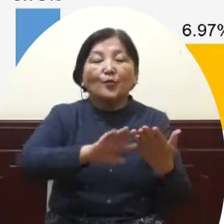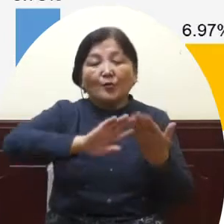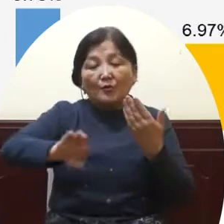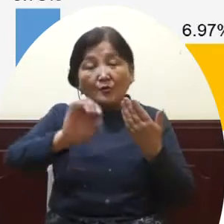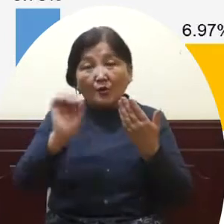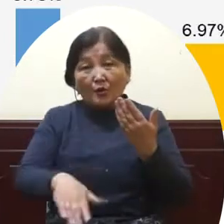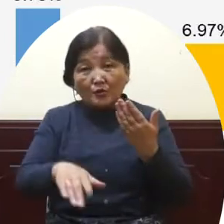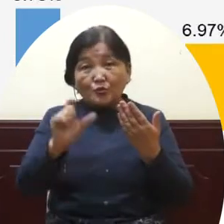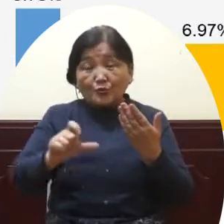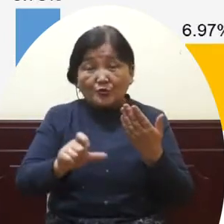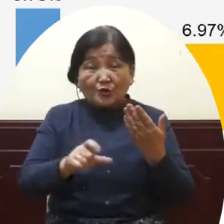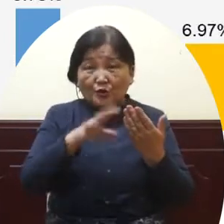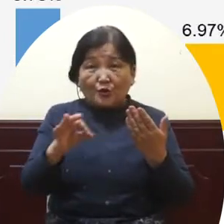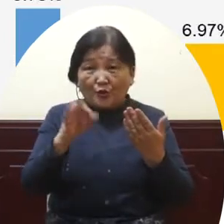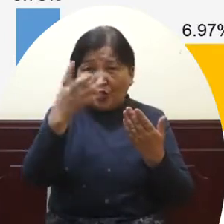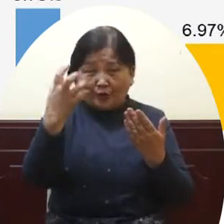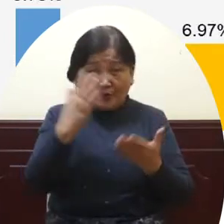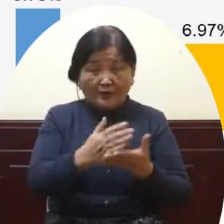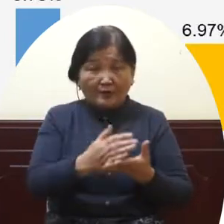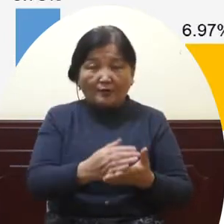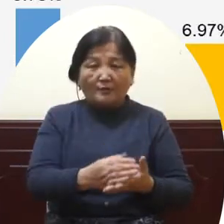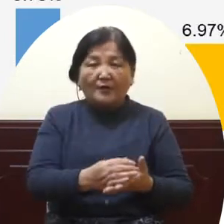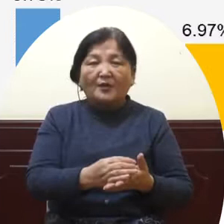сонгуулиар 21% болтлоо өссөн нийт сонгогчдээ.